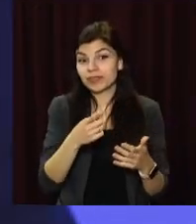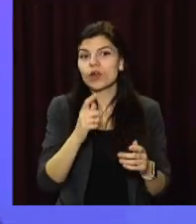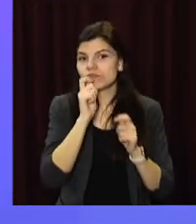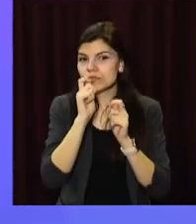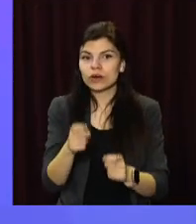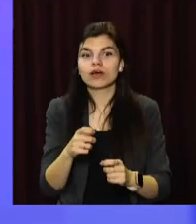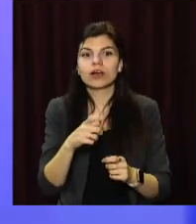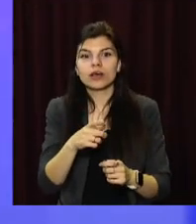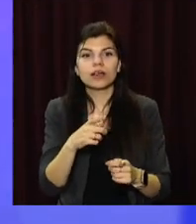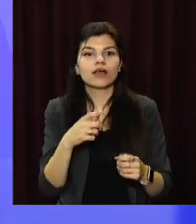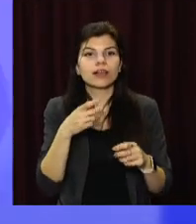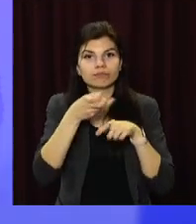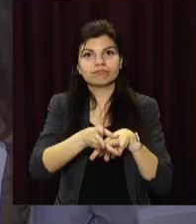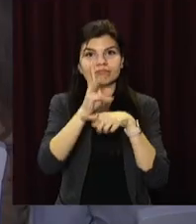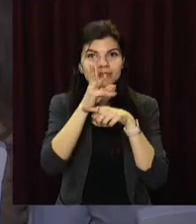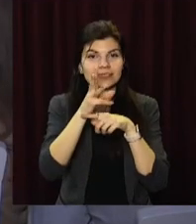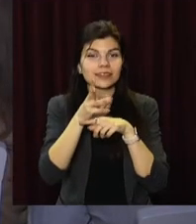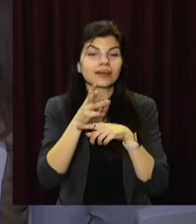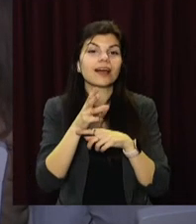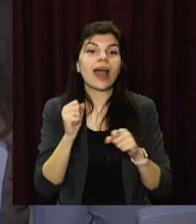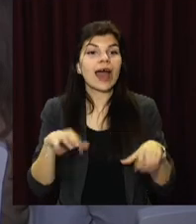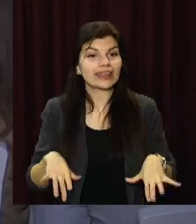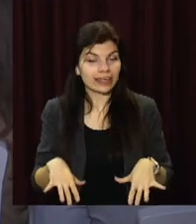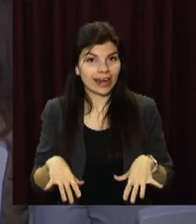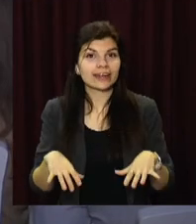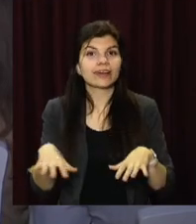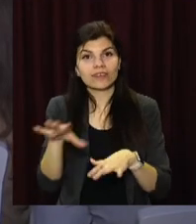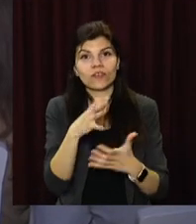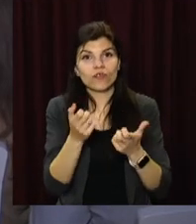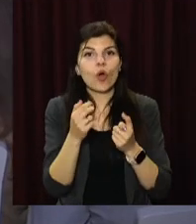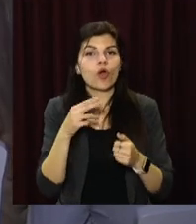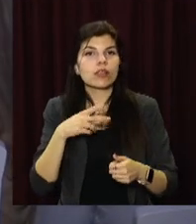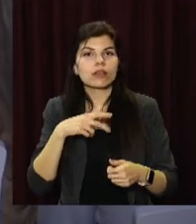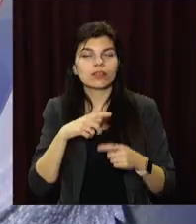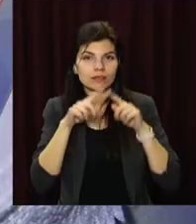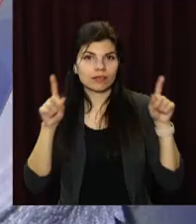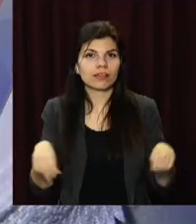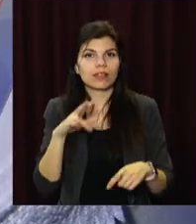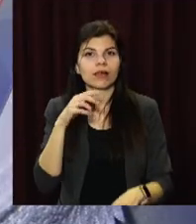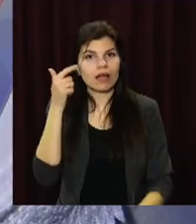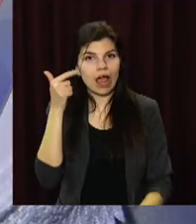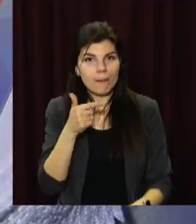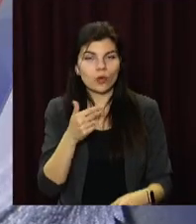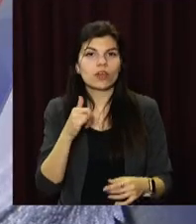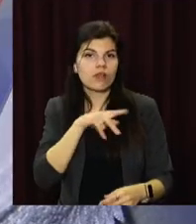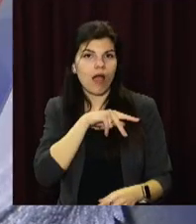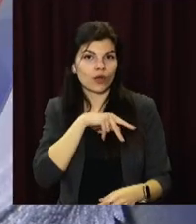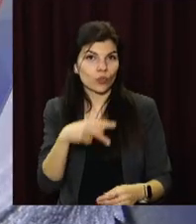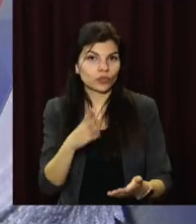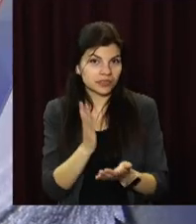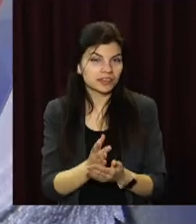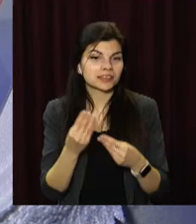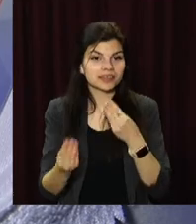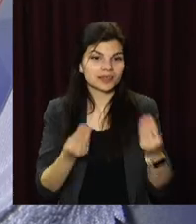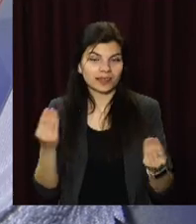закладу мультимедійний проєктор з екраном, а тренери-вихователі отримали почесні грамоти й нагороди. Марія Требошенко, Роман Івашинов, Open